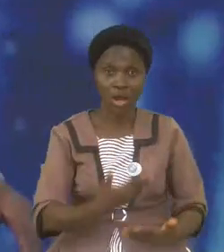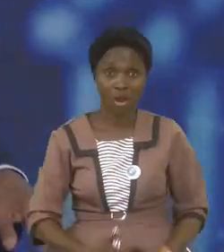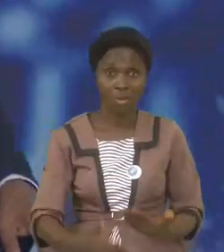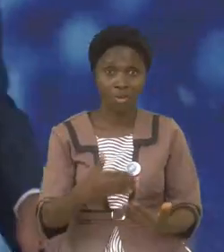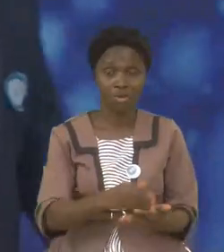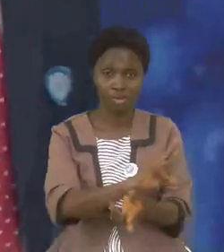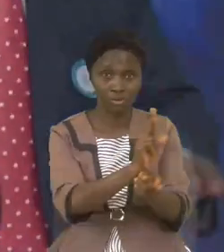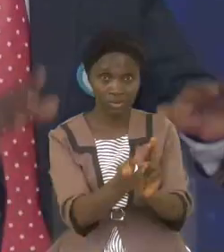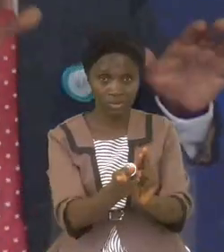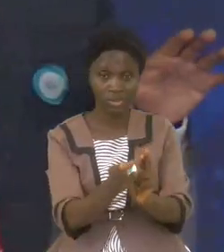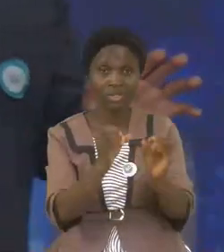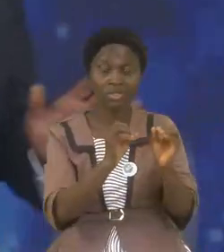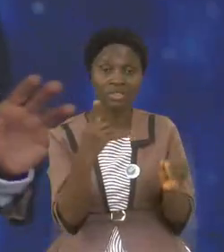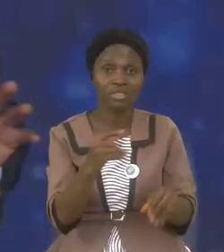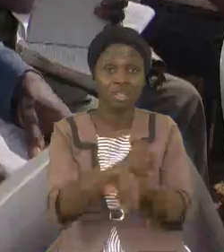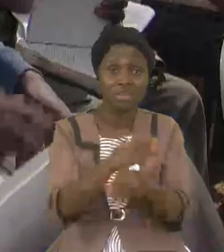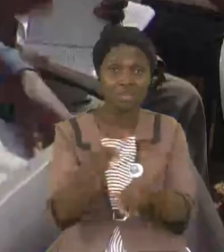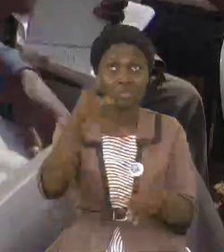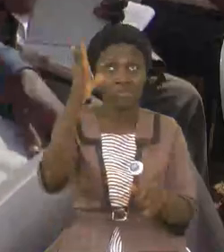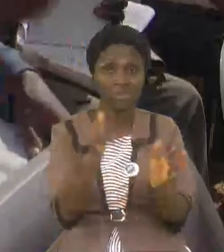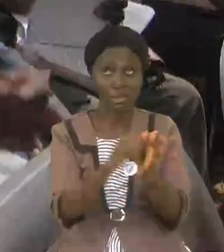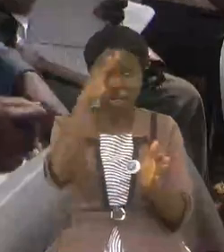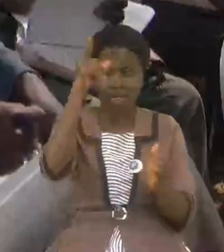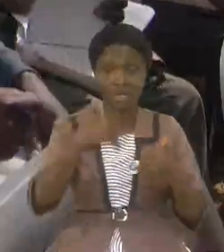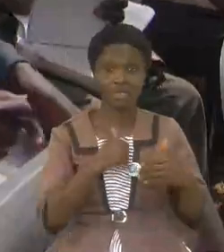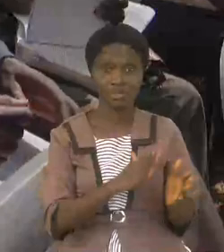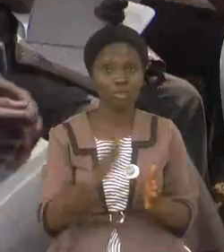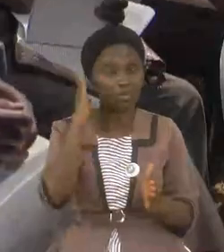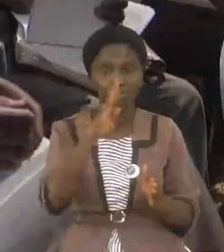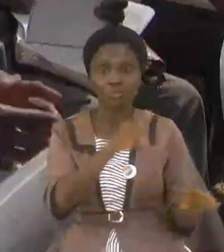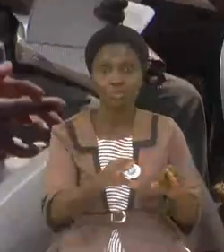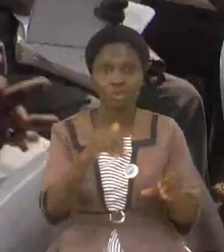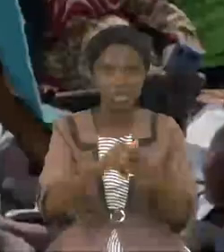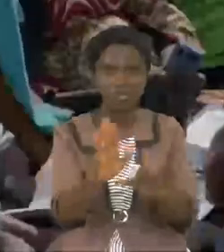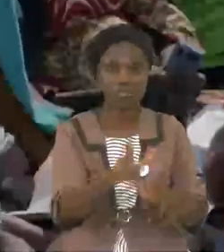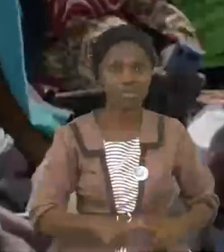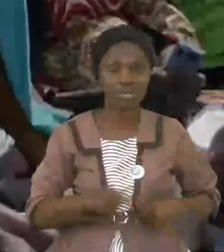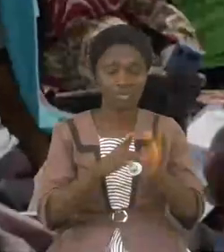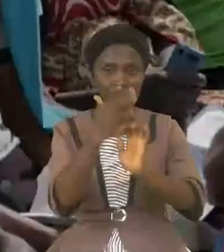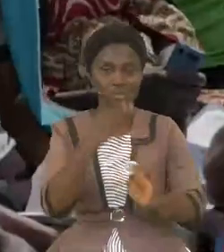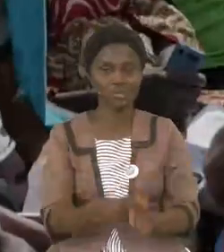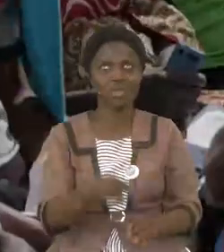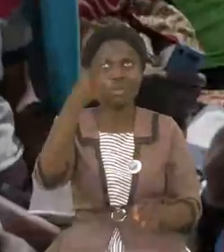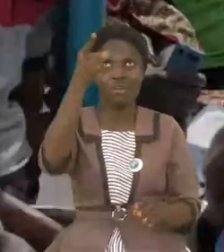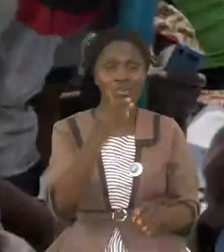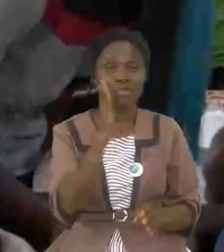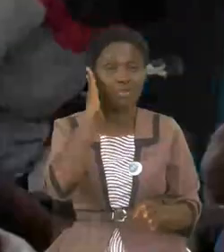avant que tu ne sois né. Maintenant, tu es né de nouveau. Le conseil de Dieu, tout ce que Dieu a projeté sera accompli.